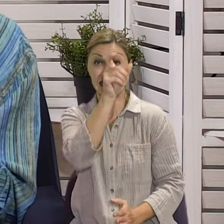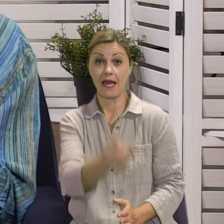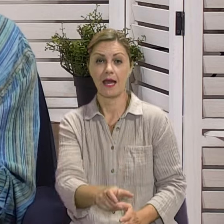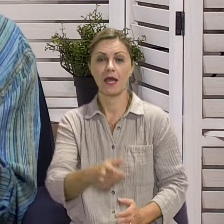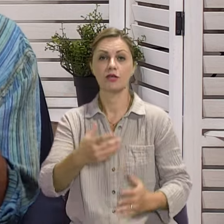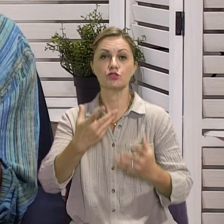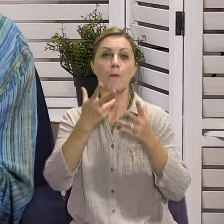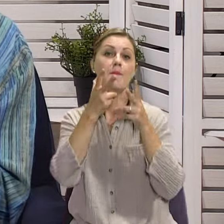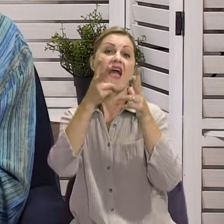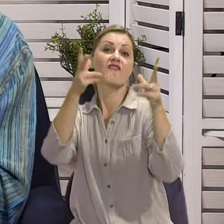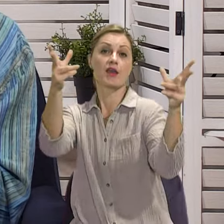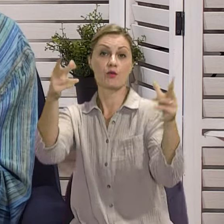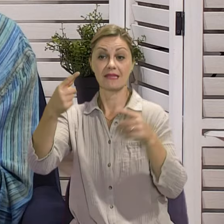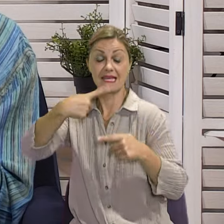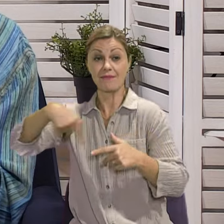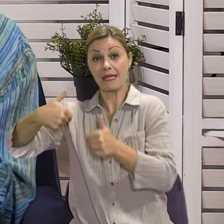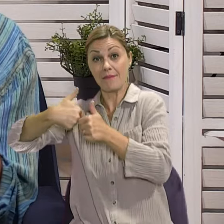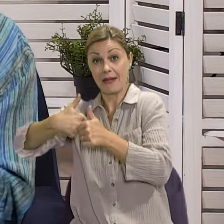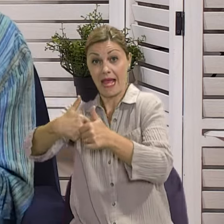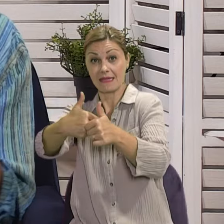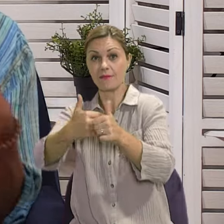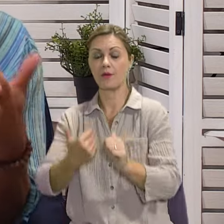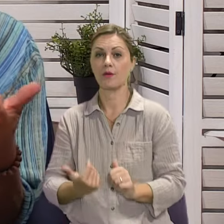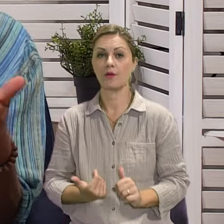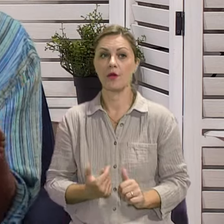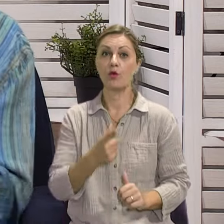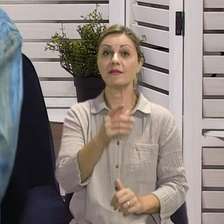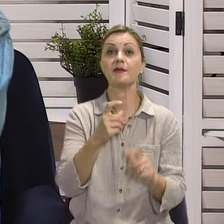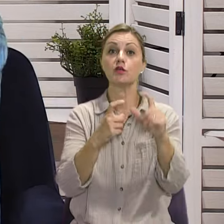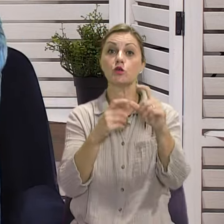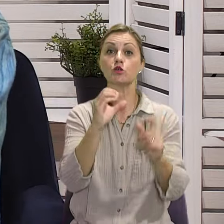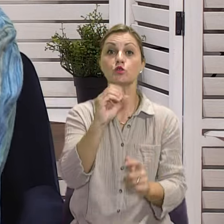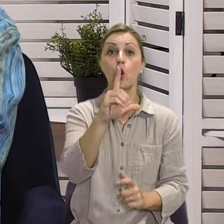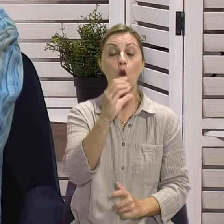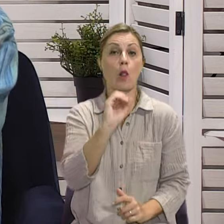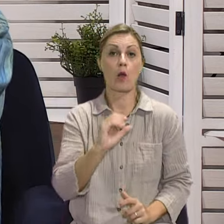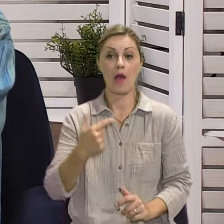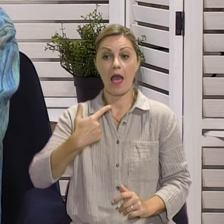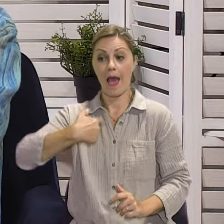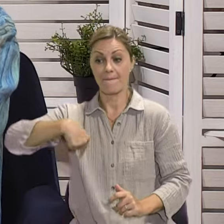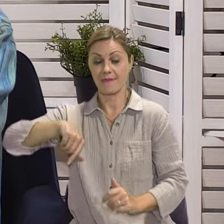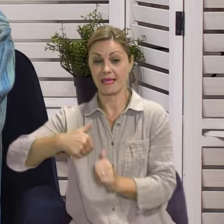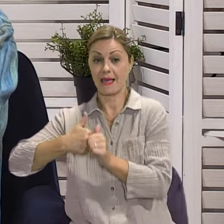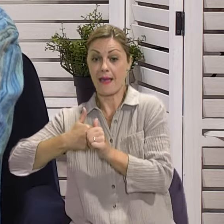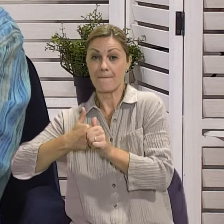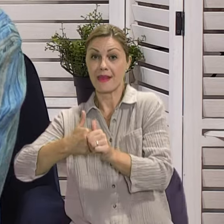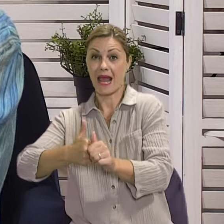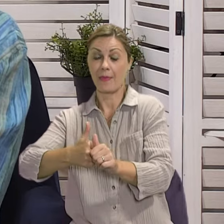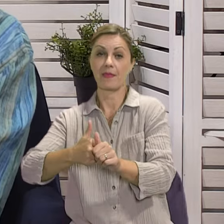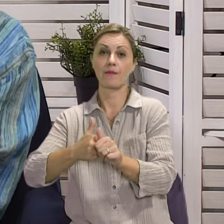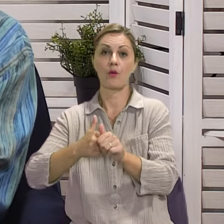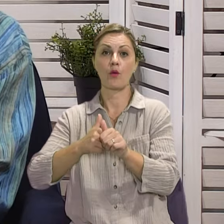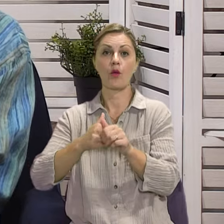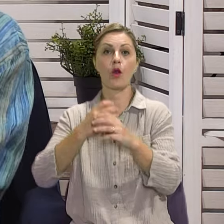napravi seriju koncerata gdje bi svirali sola sa nama, a mi da ih pratimo, pjevači,